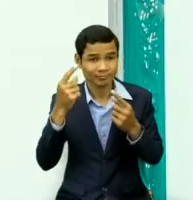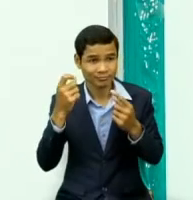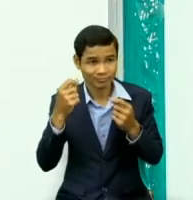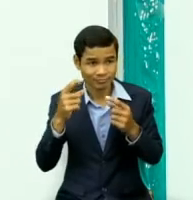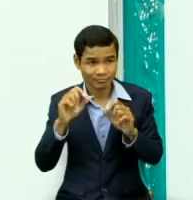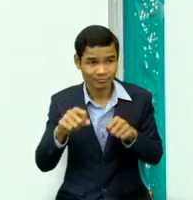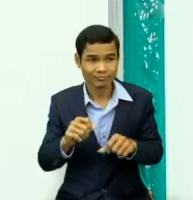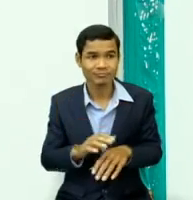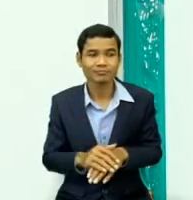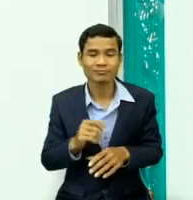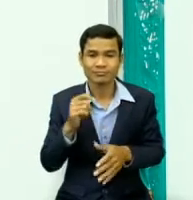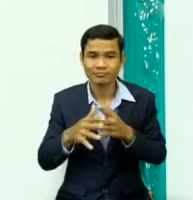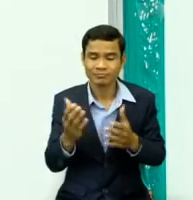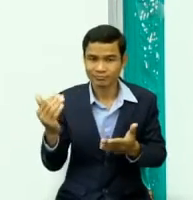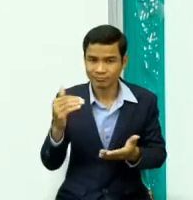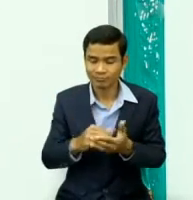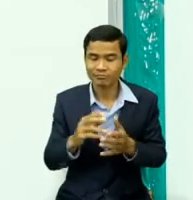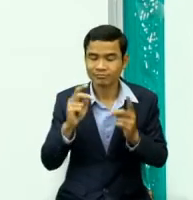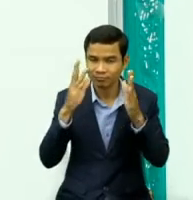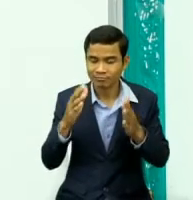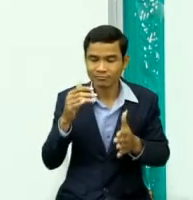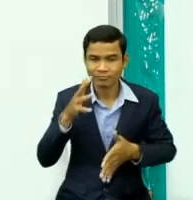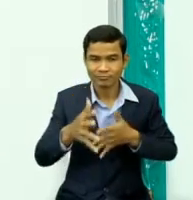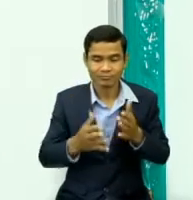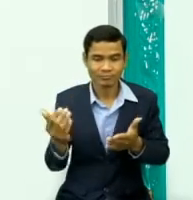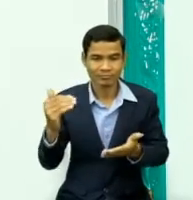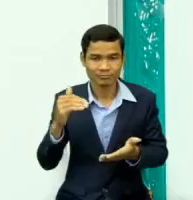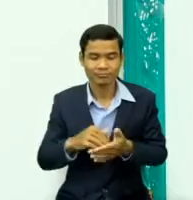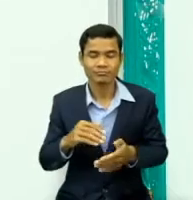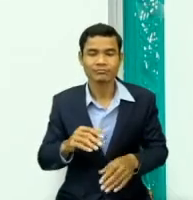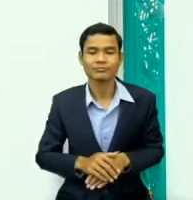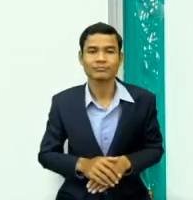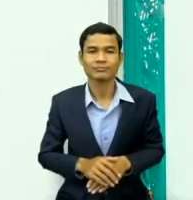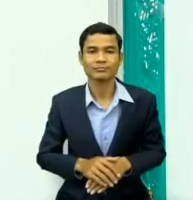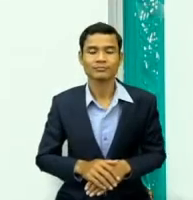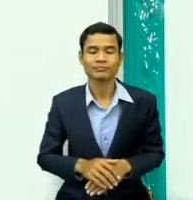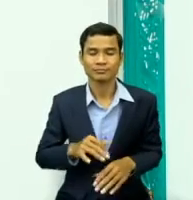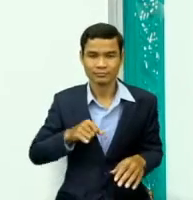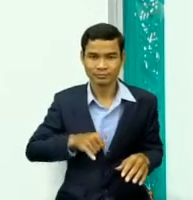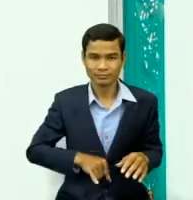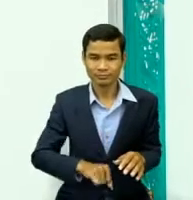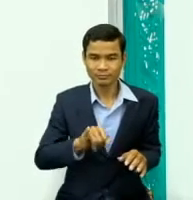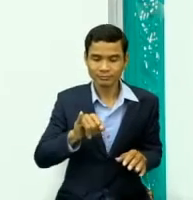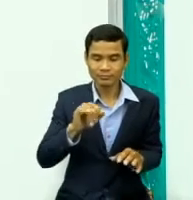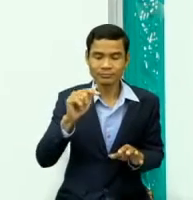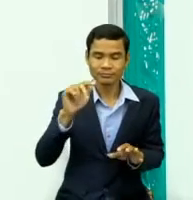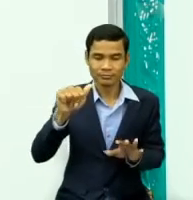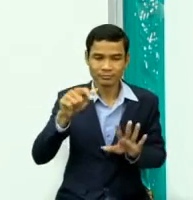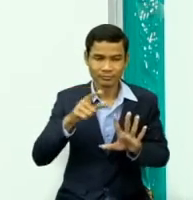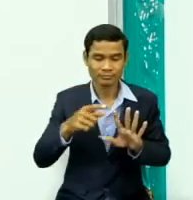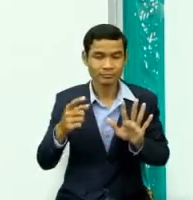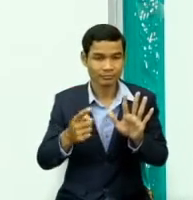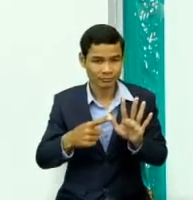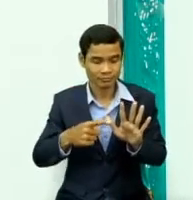mẹ cụ ăn mà đón tiết tế chà mẹ cụ đừng ăn mà đón tiết chai nhà nhẹ